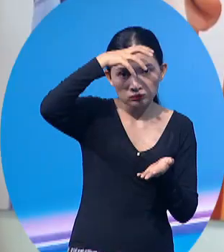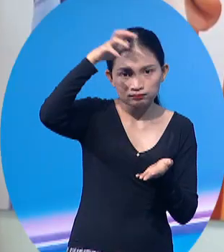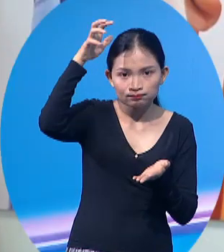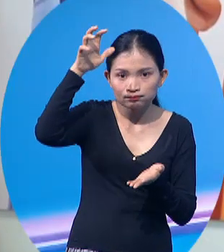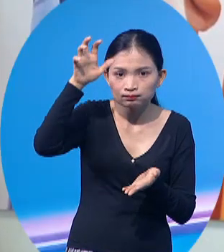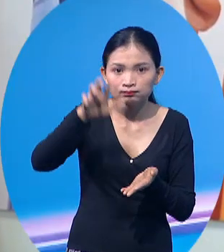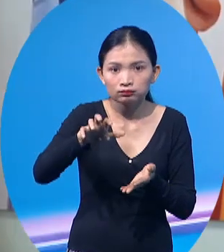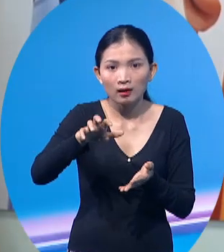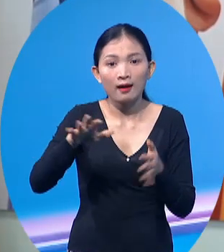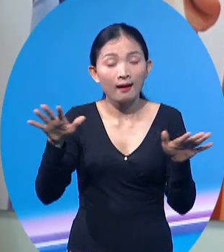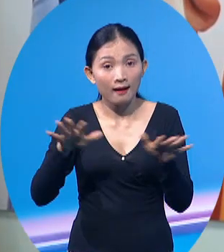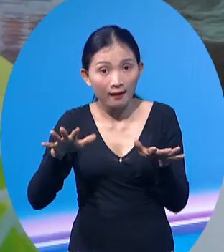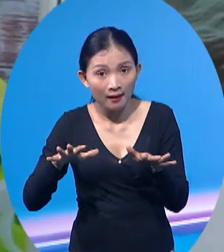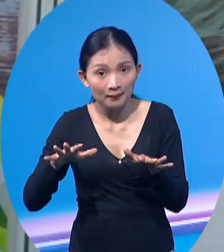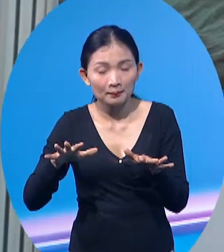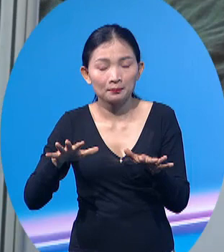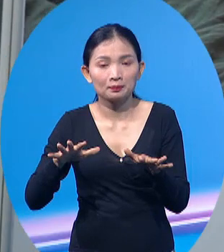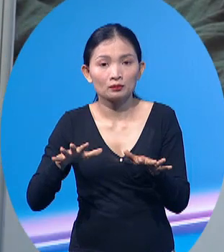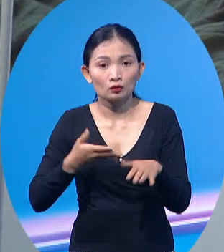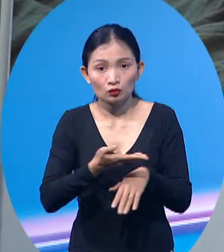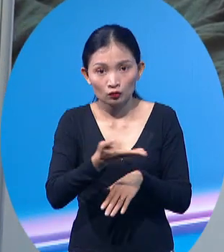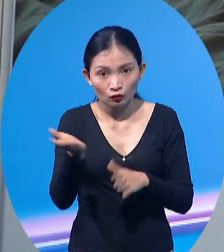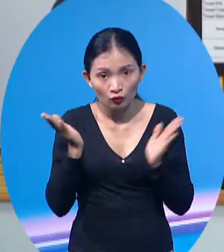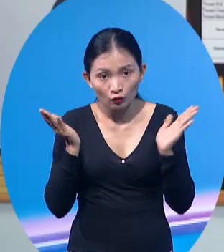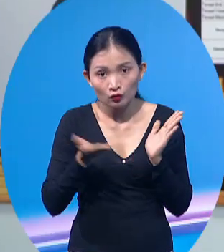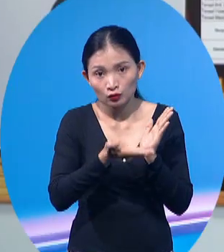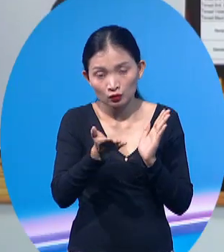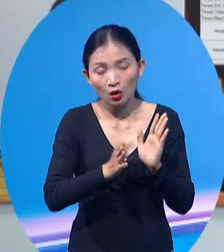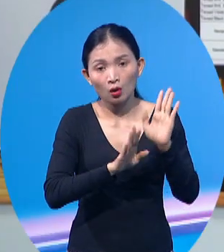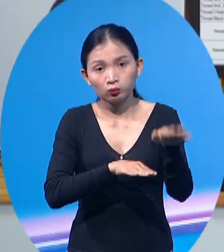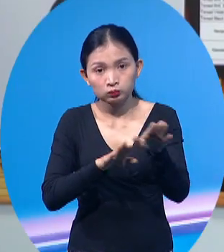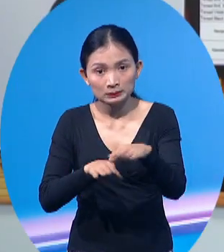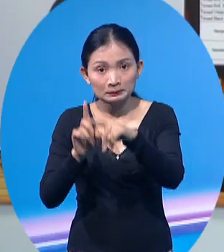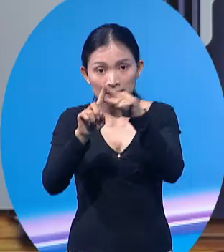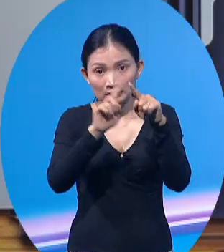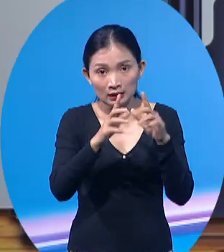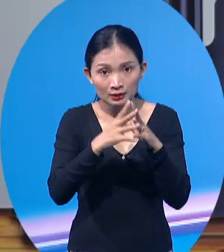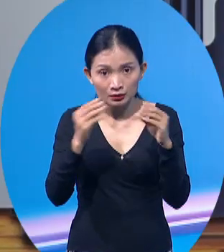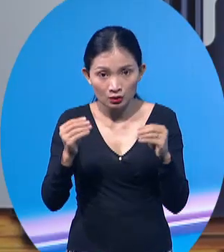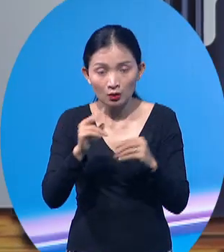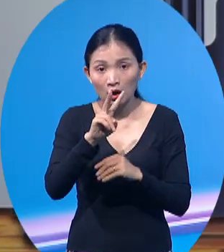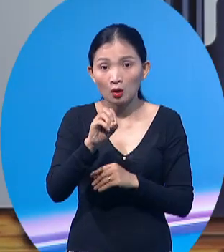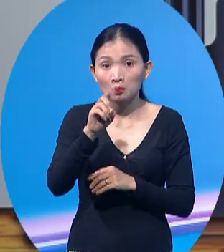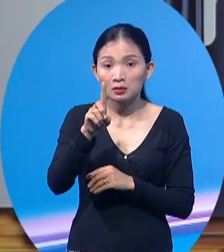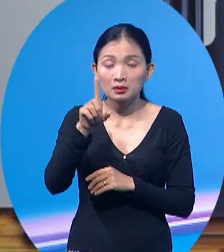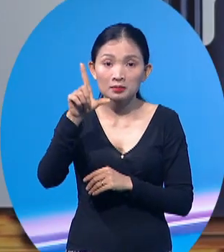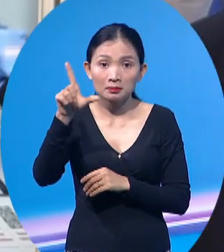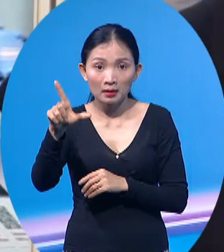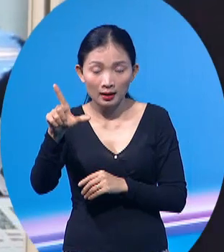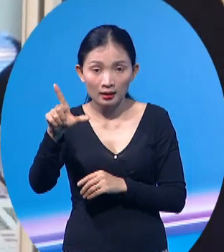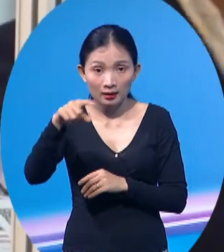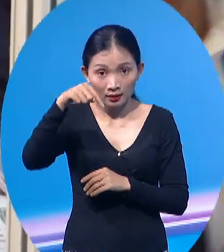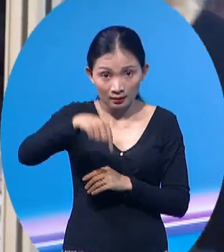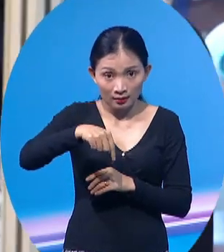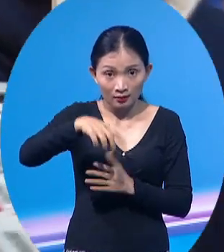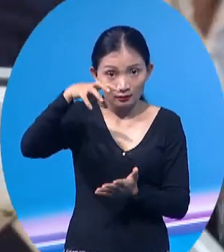để mang đến các giải pháp màu sắc cho nhiều ngành công nghiệp khác nhau. Có mặt chính thức tại Việt Nam từ năm 2017, Data Color đã liên tục